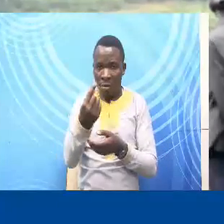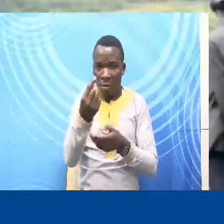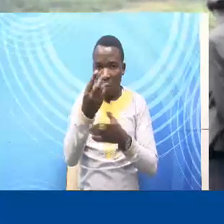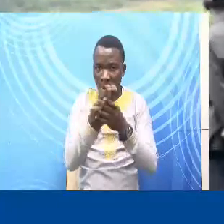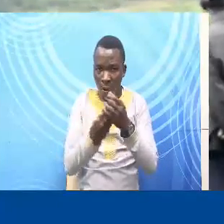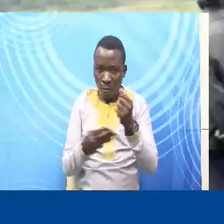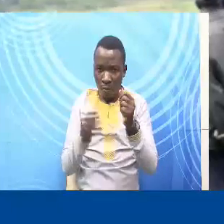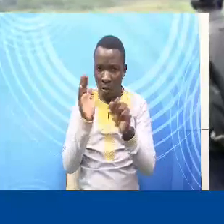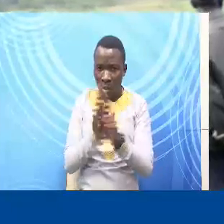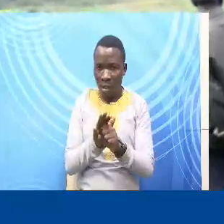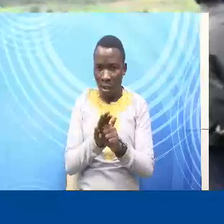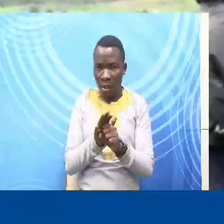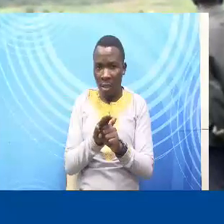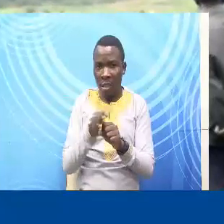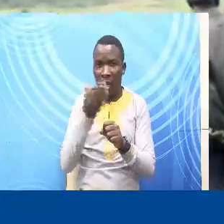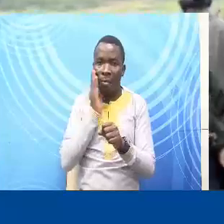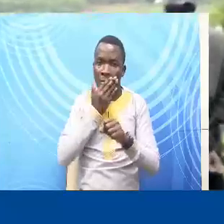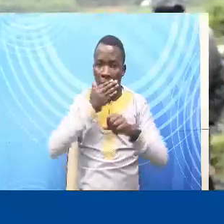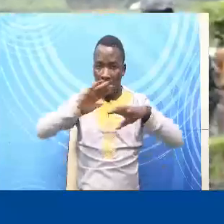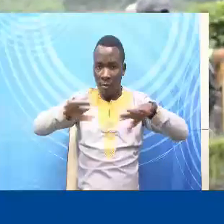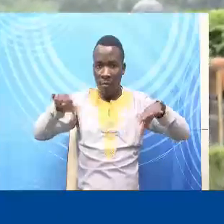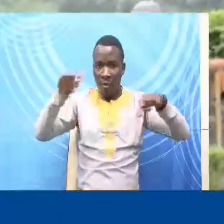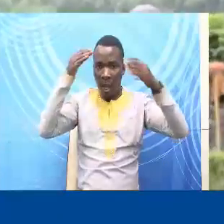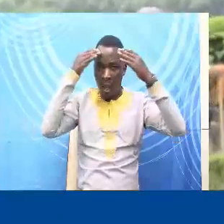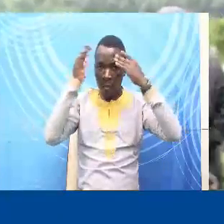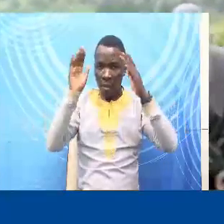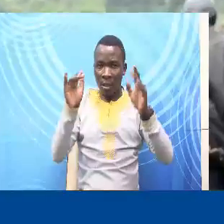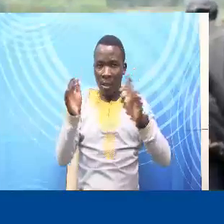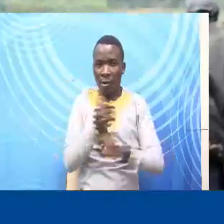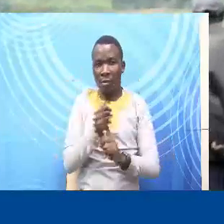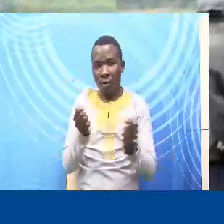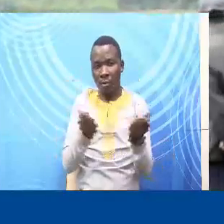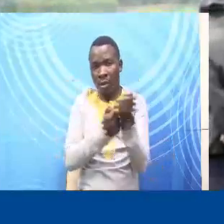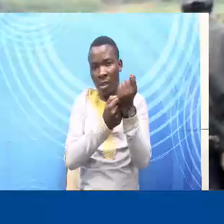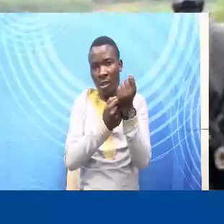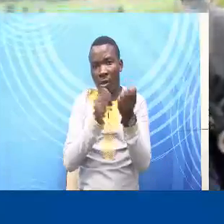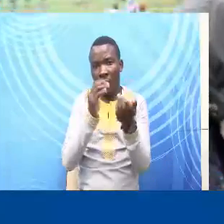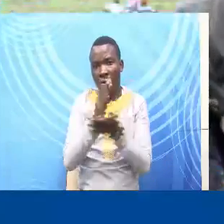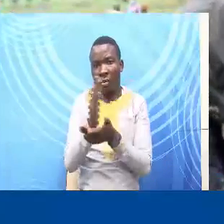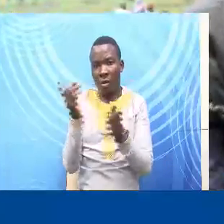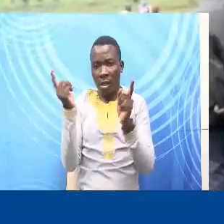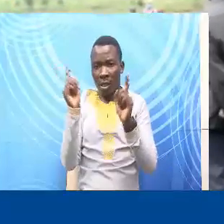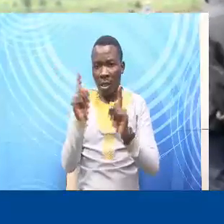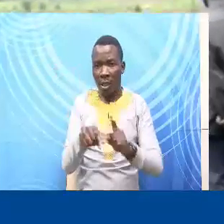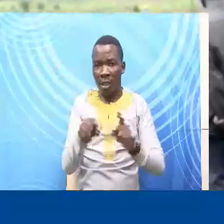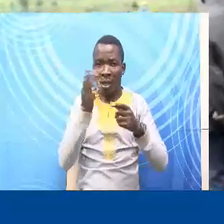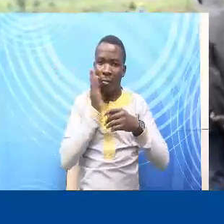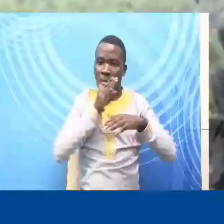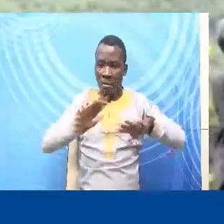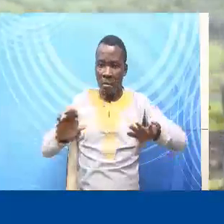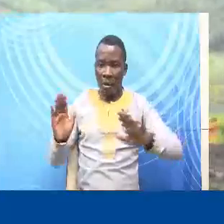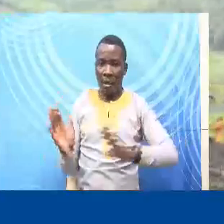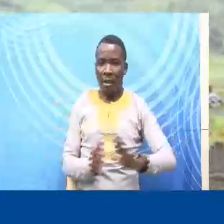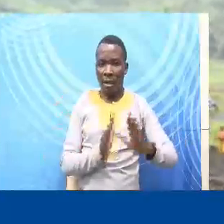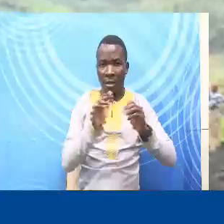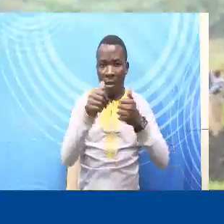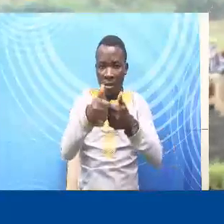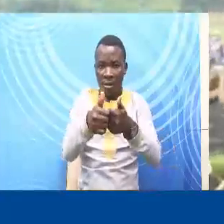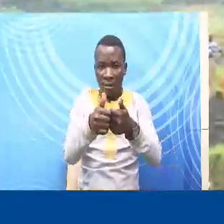gishinga gishaka cyacu. Sinzi kiretse tugize nk'umuterankunga rwose akaza akatureba igishaka akagikora neza. Tezeho